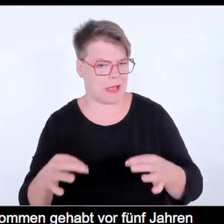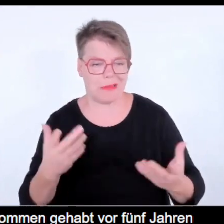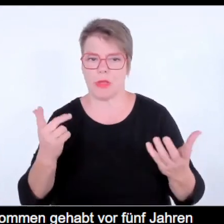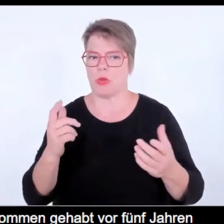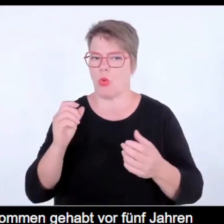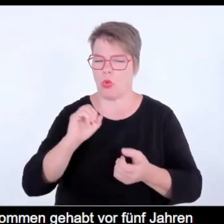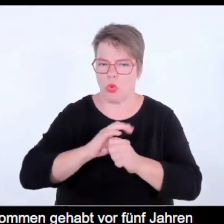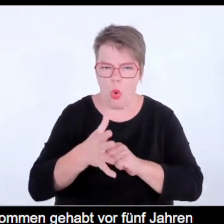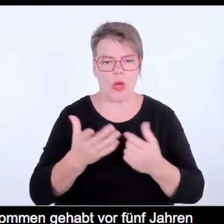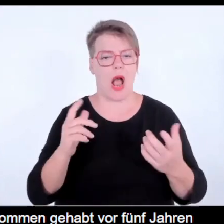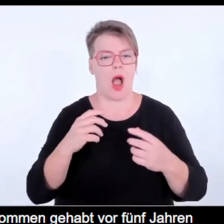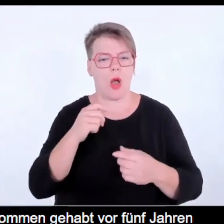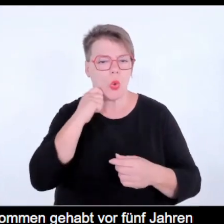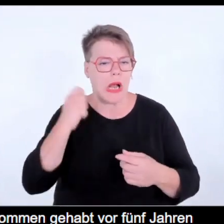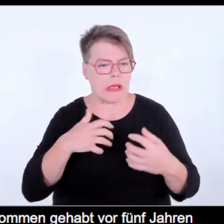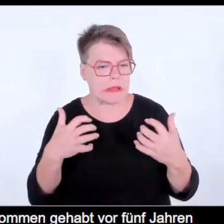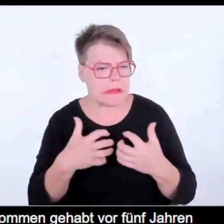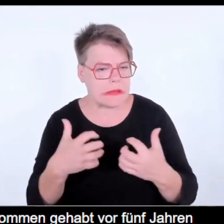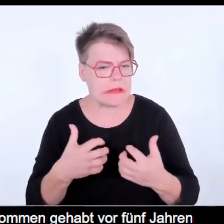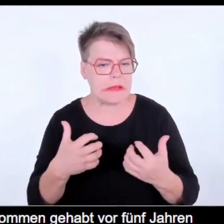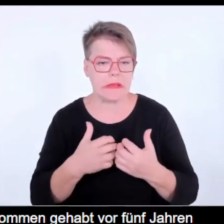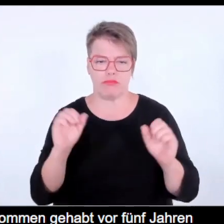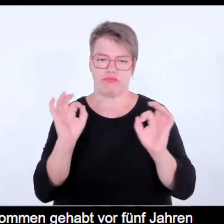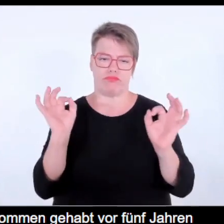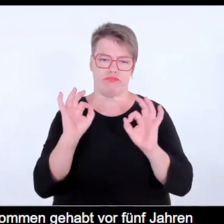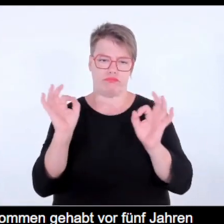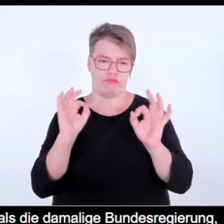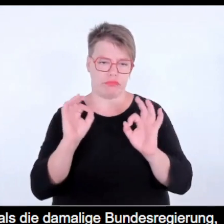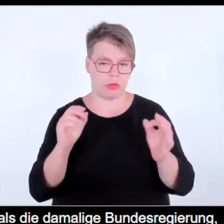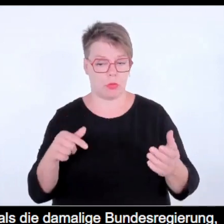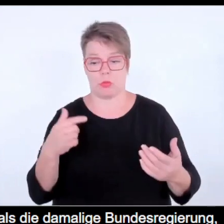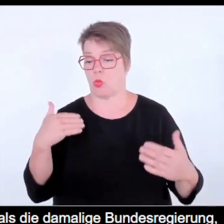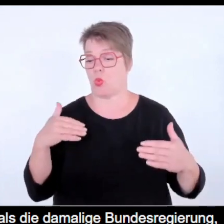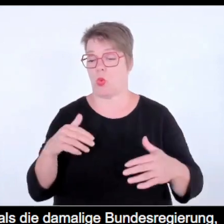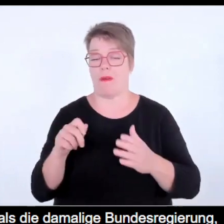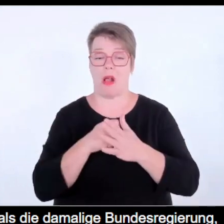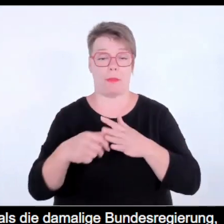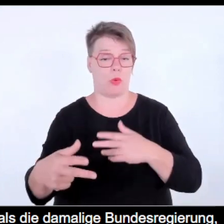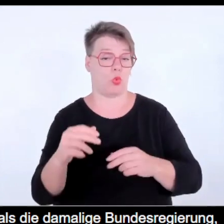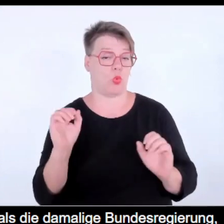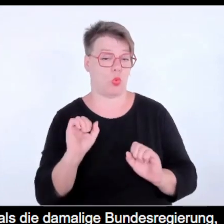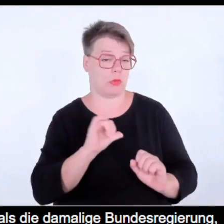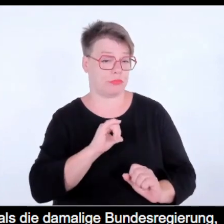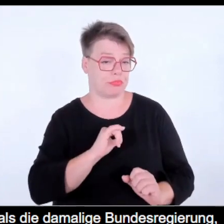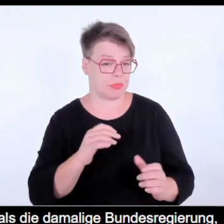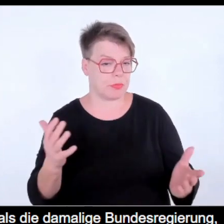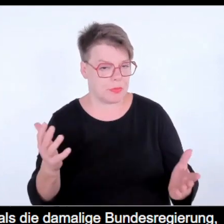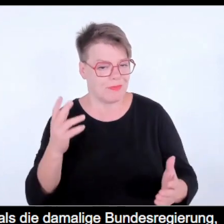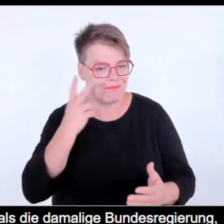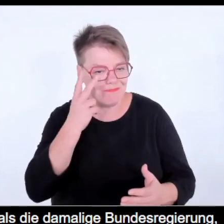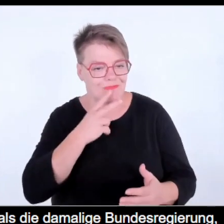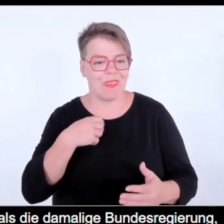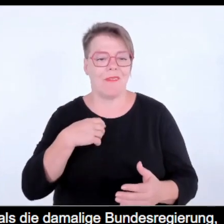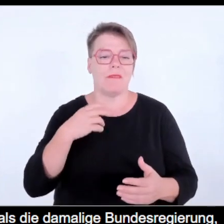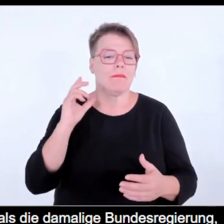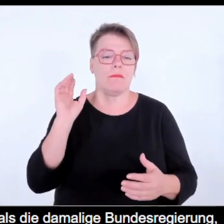ganz persönlich beim Ministerpräsident. Es ist natürlich nochmal ein zusätzlich herausgehobenes Amt und verantwortlich für